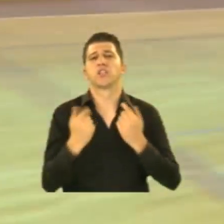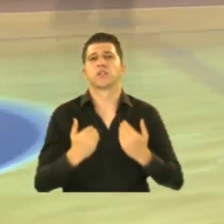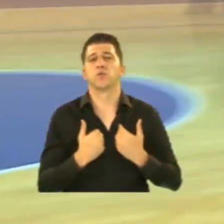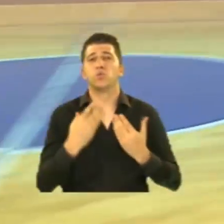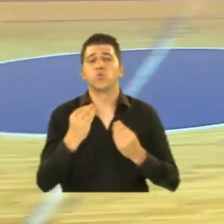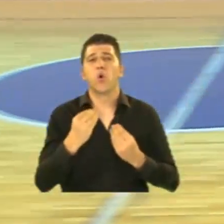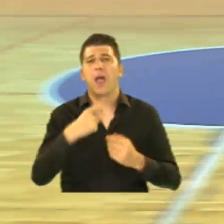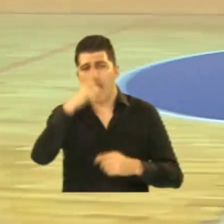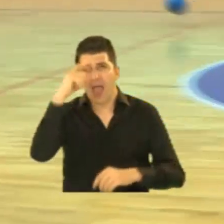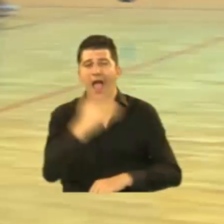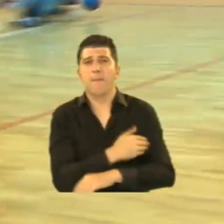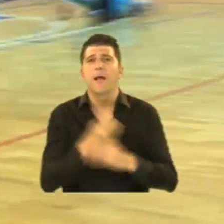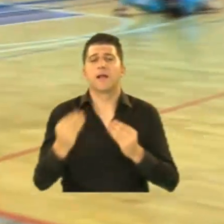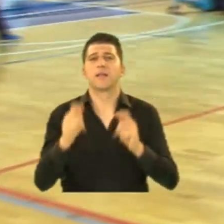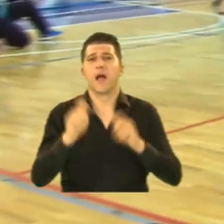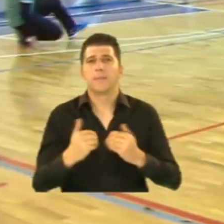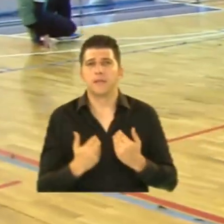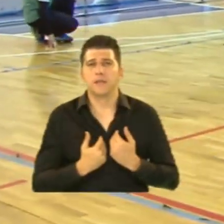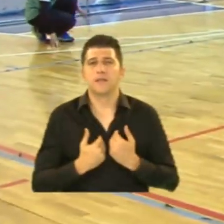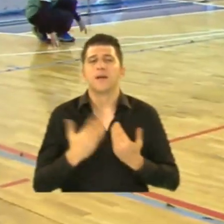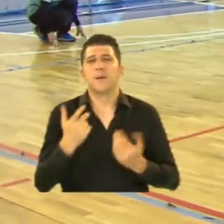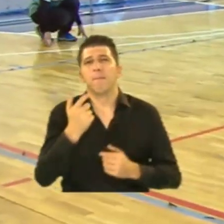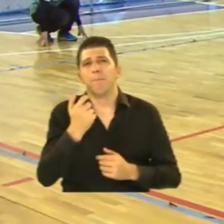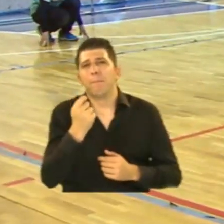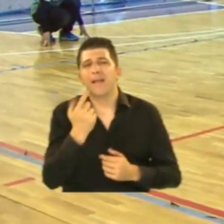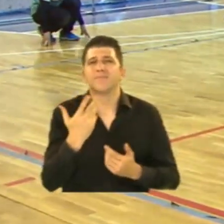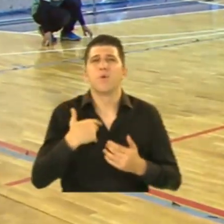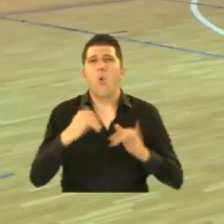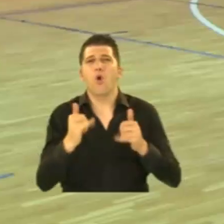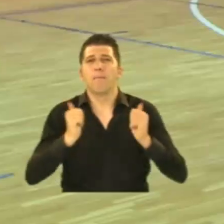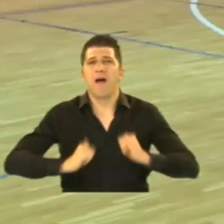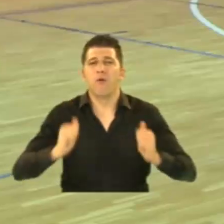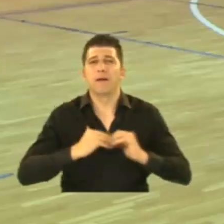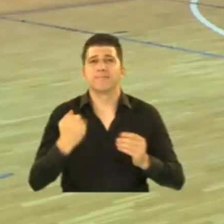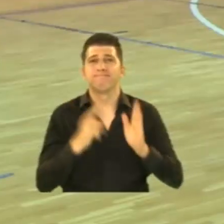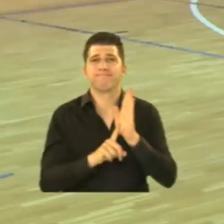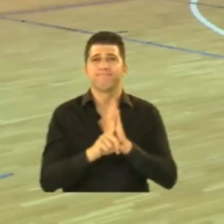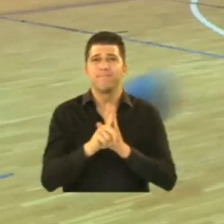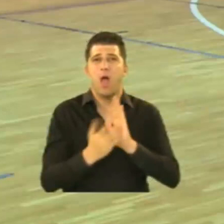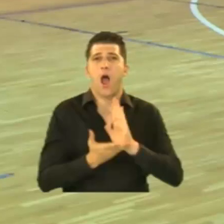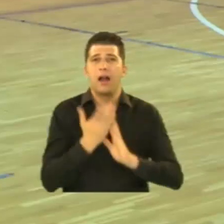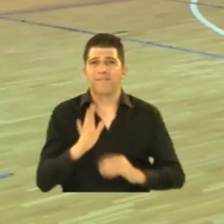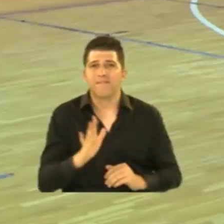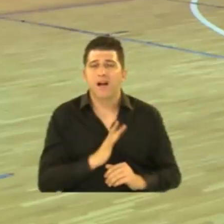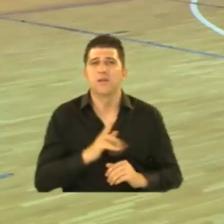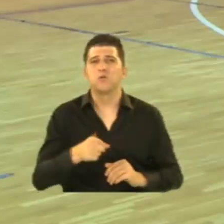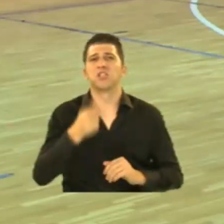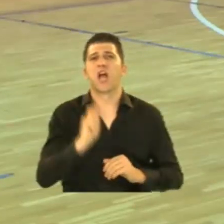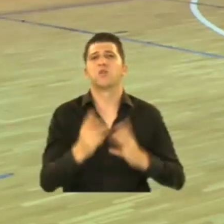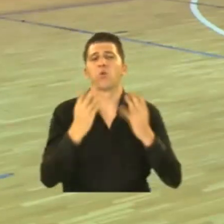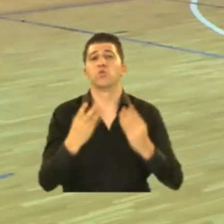çok çalıştık. Çok hani emek sarf ettik. Ya biraz da hani oyunun performansımızı arttırdığımız zaman